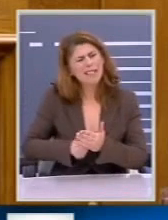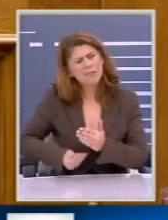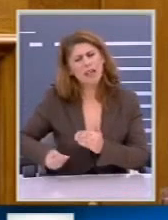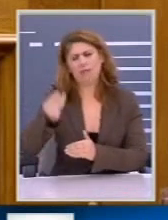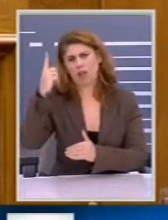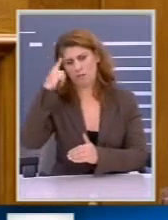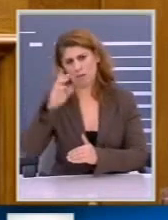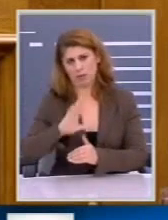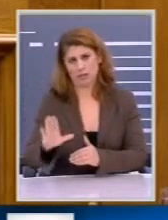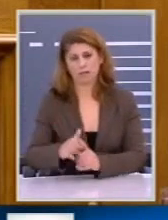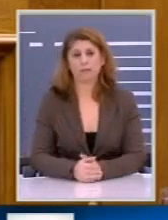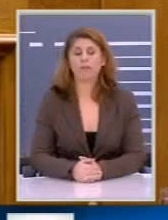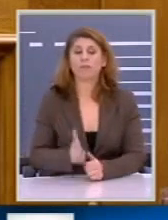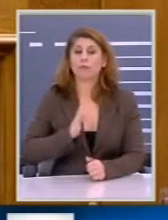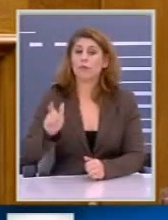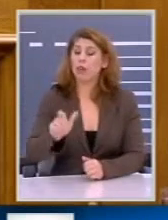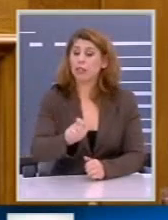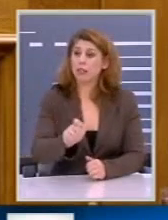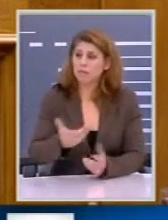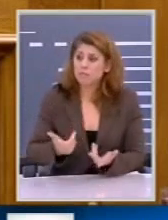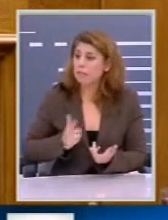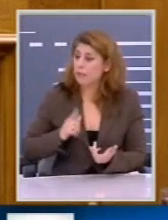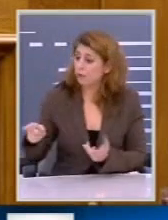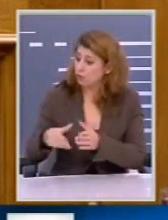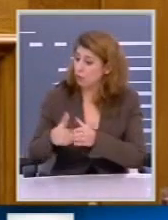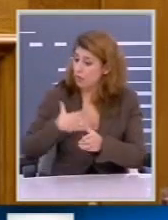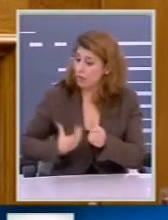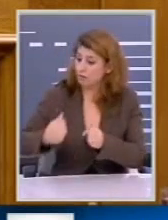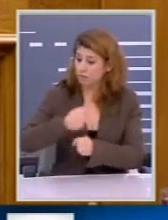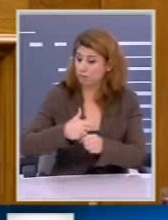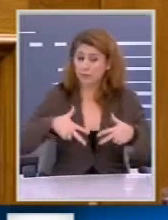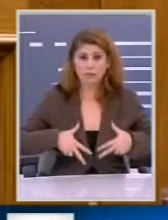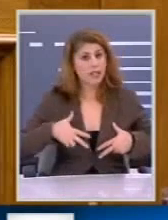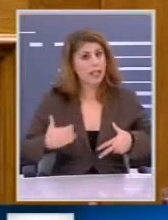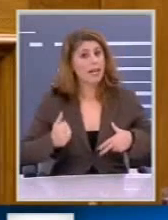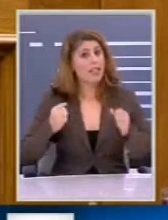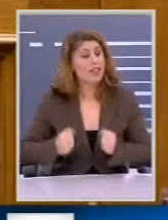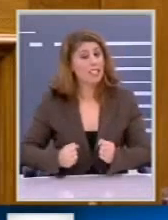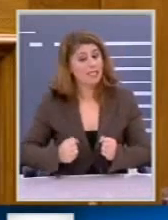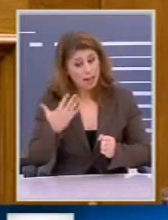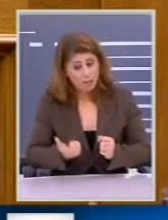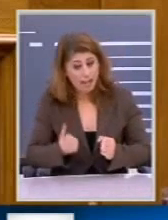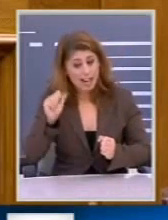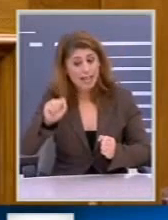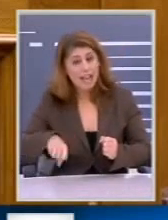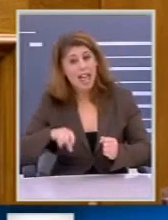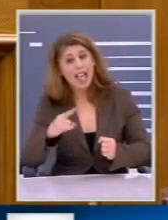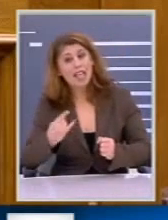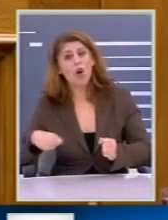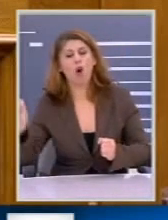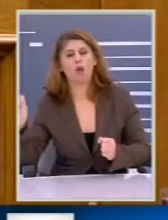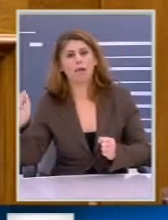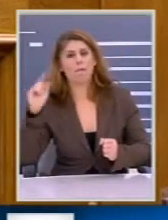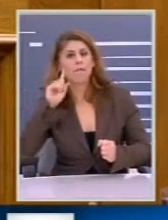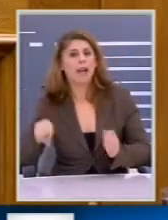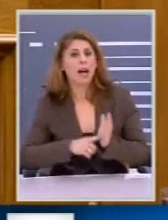απόψεις. Οι πολίτες θα περίμεναν από ένα κόμμα που εμφανίζεται να θέλει να κυβερνήσει να πάρει θέση αν υπήρξαν ή αν δεν υπήρξαν οι παρανομίες. Ή αν